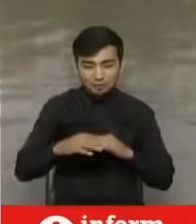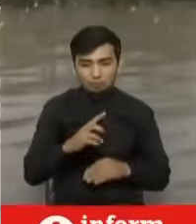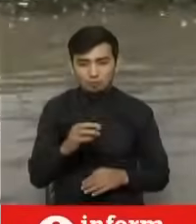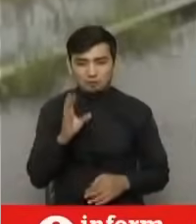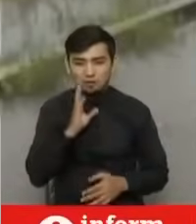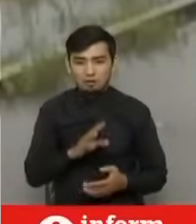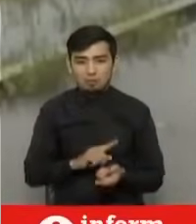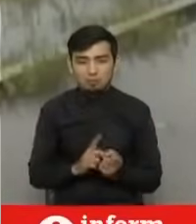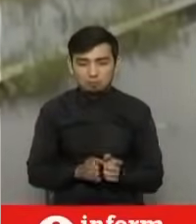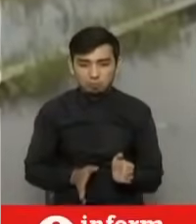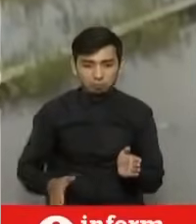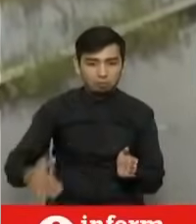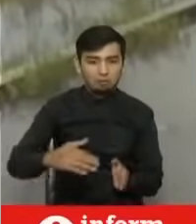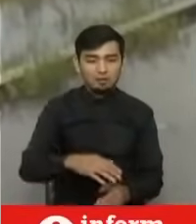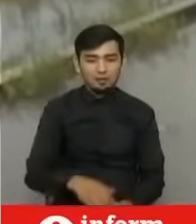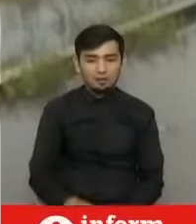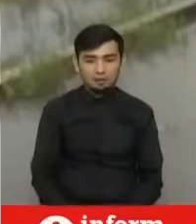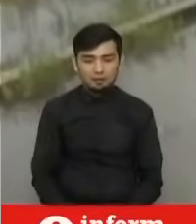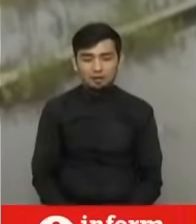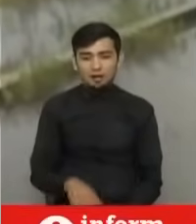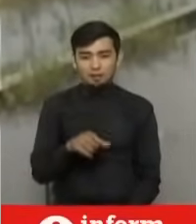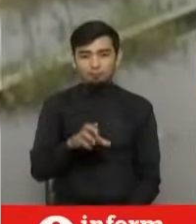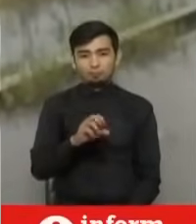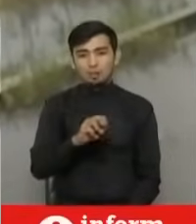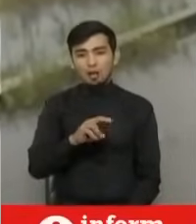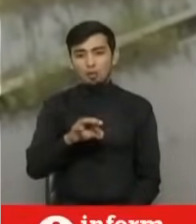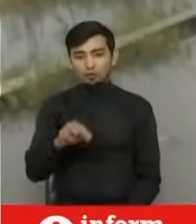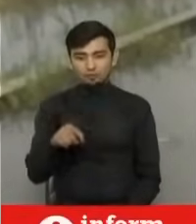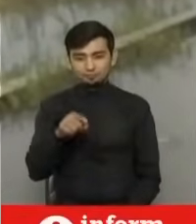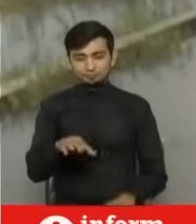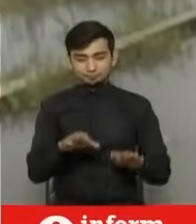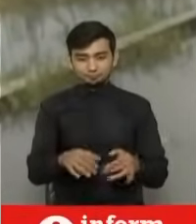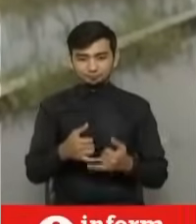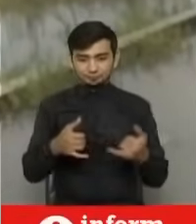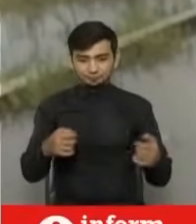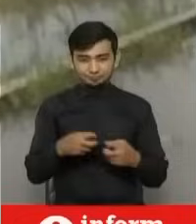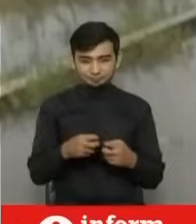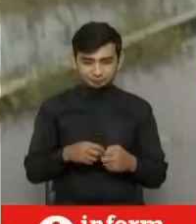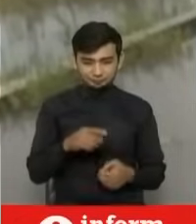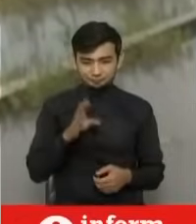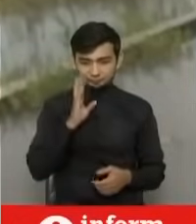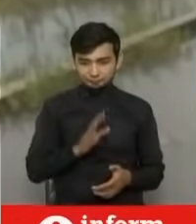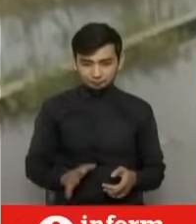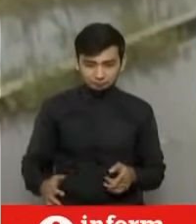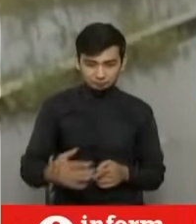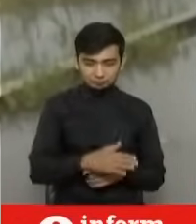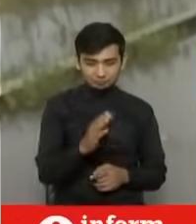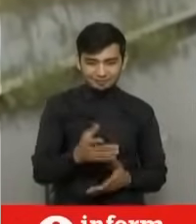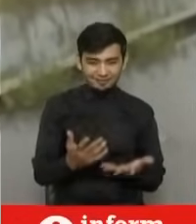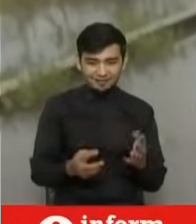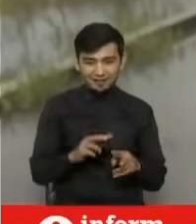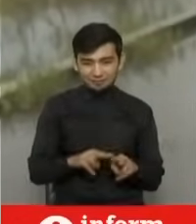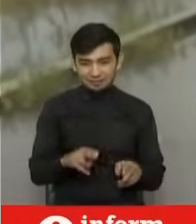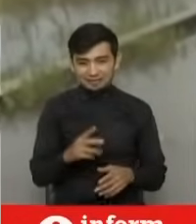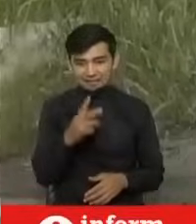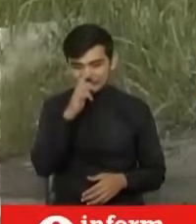в ширь связи с тем что засыпают болото а вся вода Ищет низину И она это топит посёлок если вот так будет топить Через 3